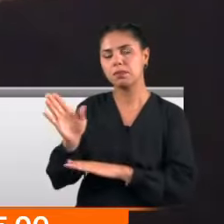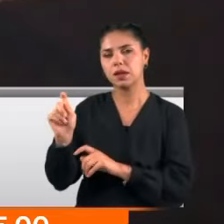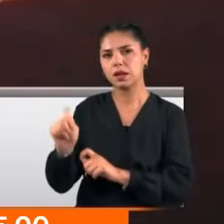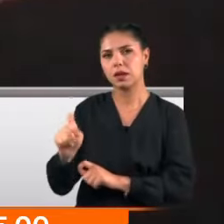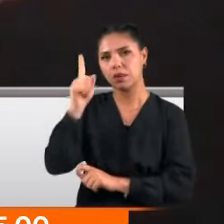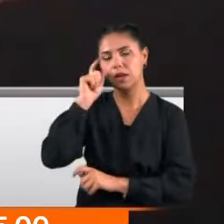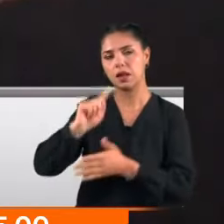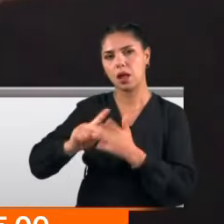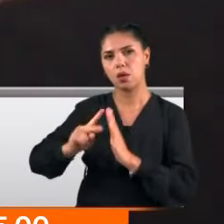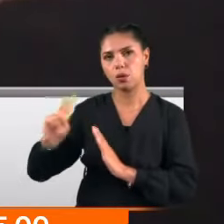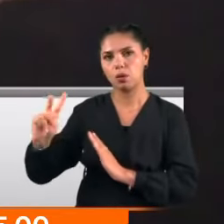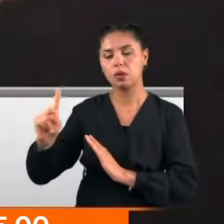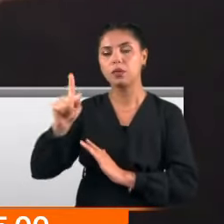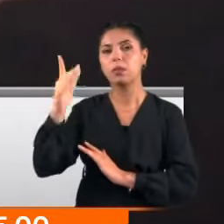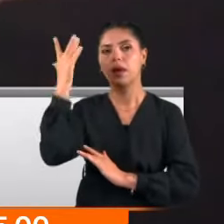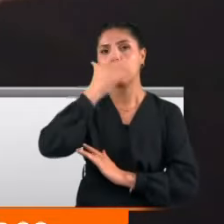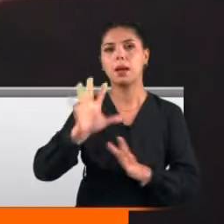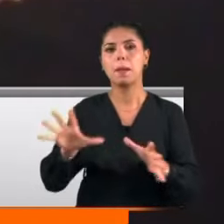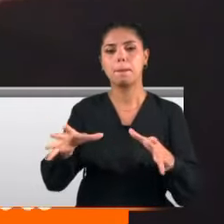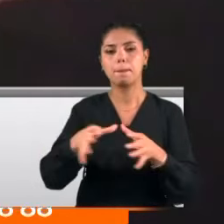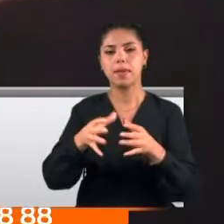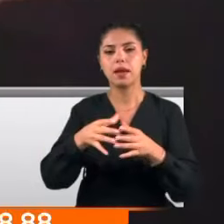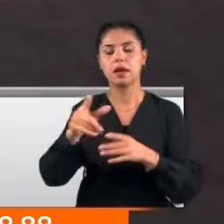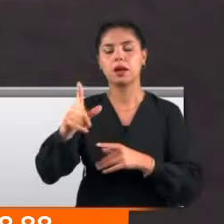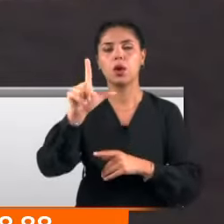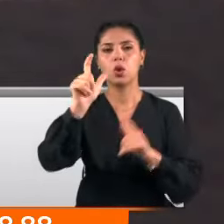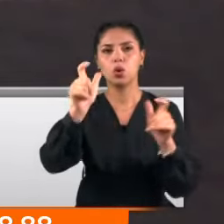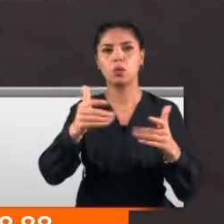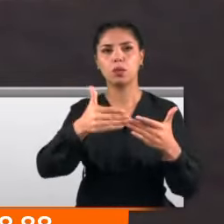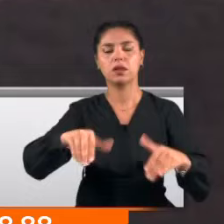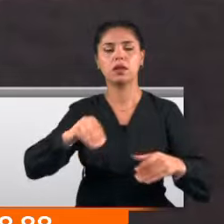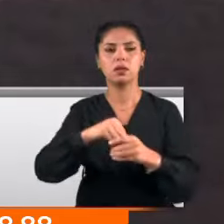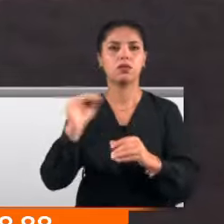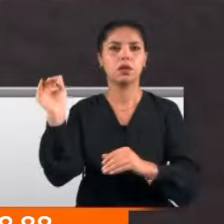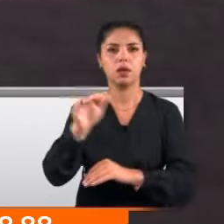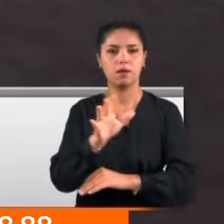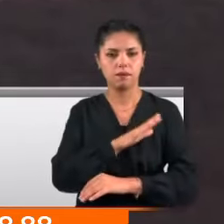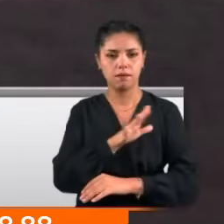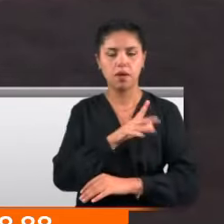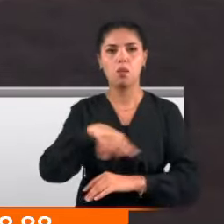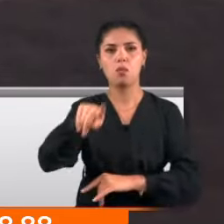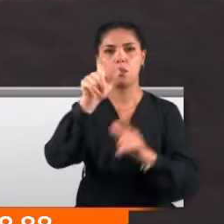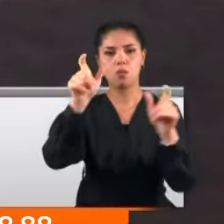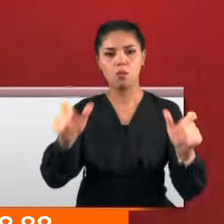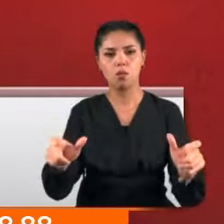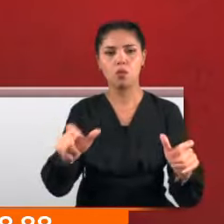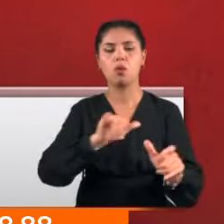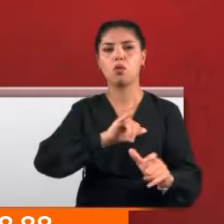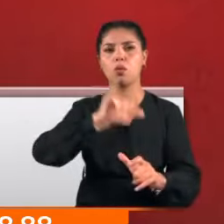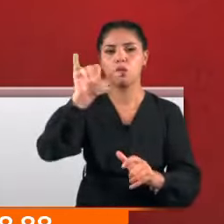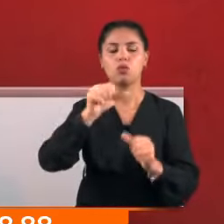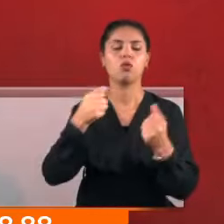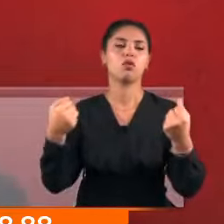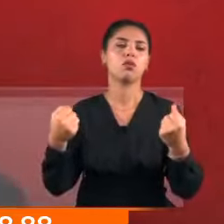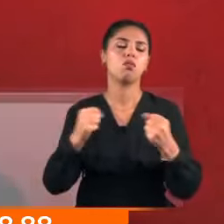Kara birlikleri de Lübnan sınırına konuşlandı. Jetler Hizbullah'a ait hedefleri bu ortamda bile bombaladı.